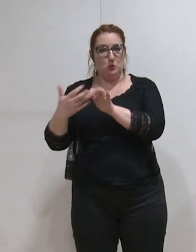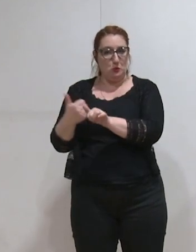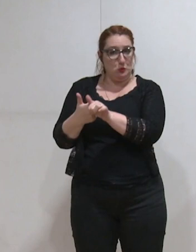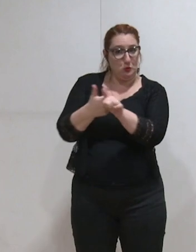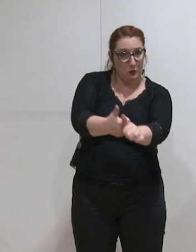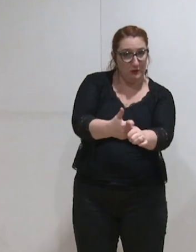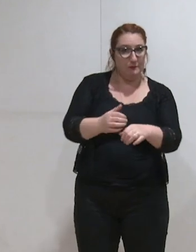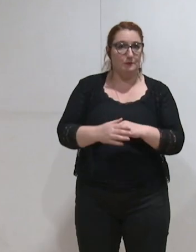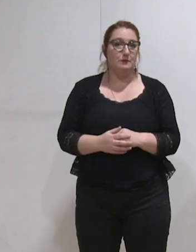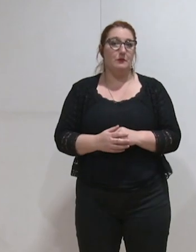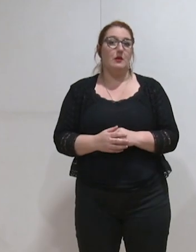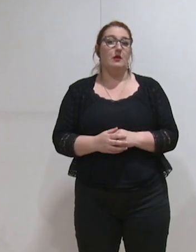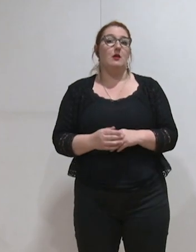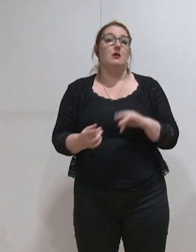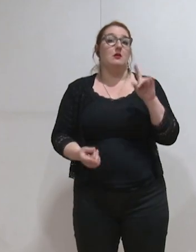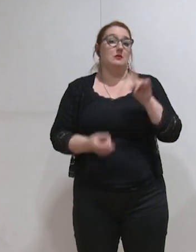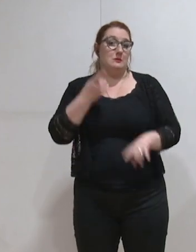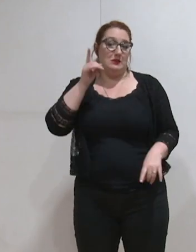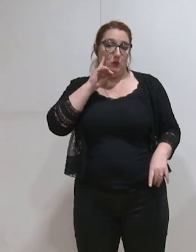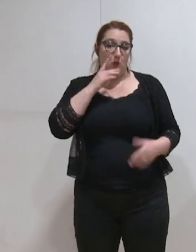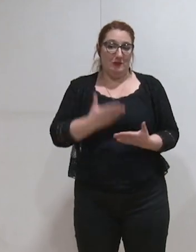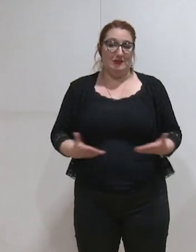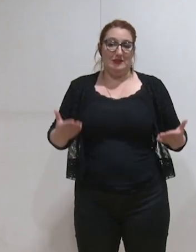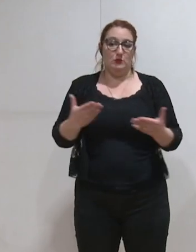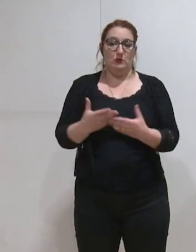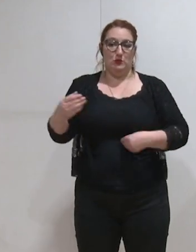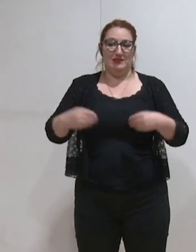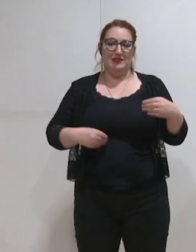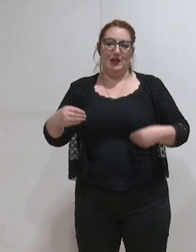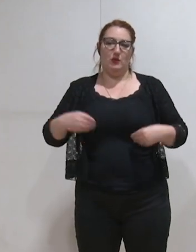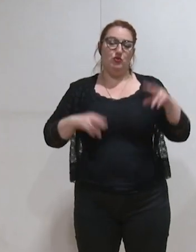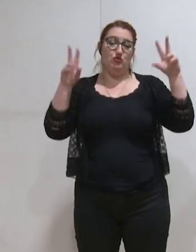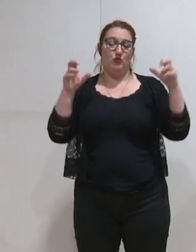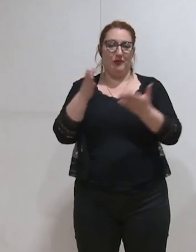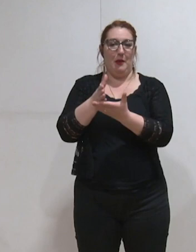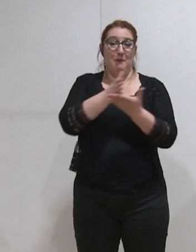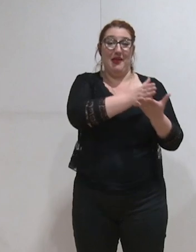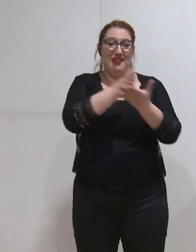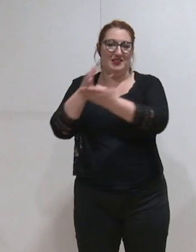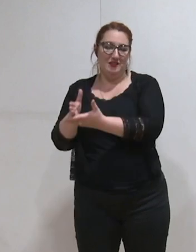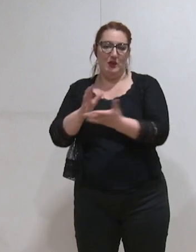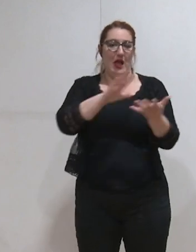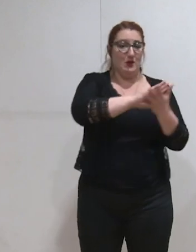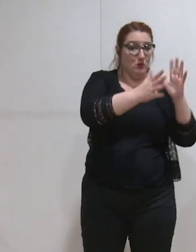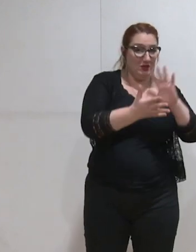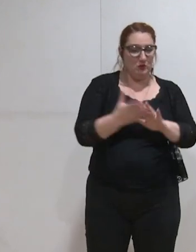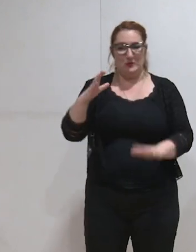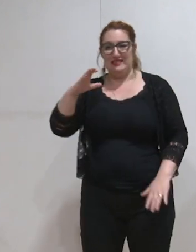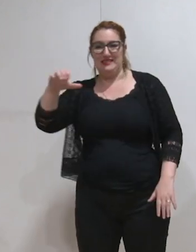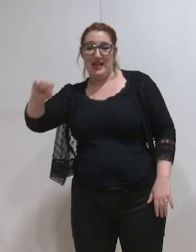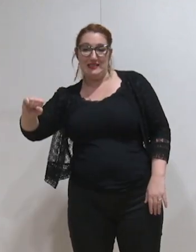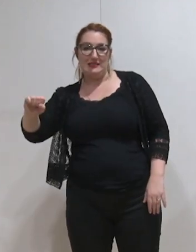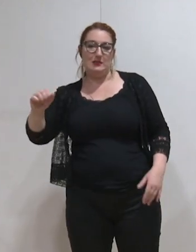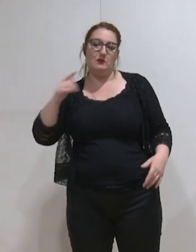euh en particulier parce qu'il y a une situation de de de direction si j'ose dire partager association CCS donc ça